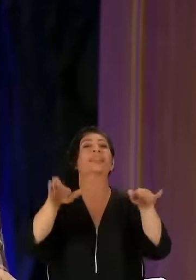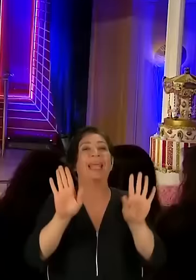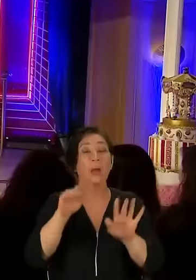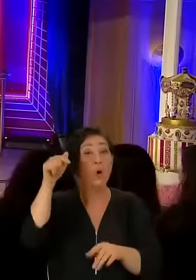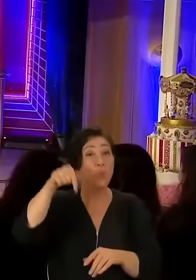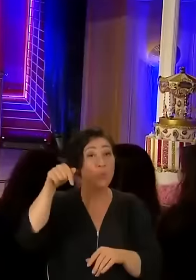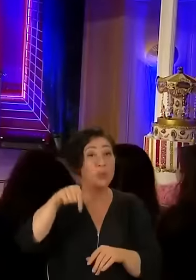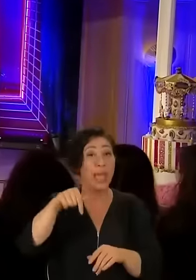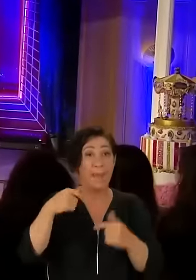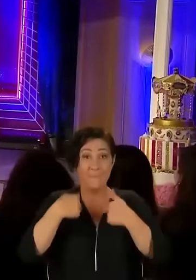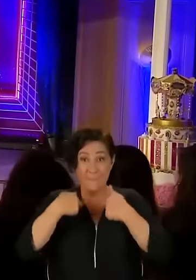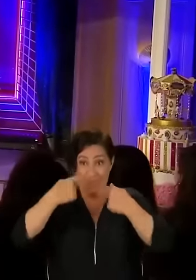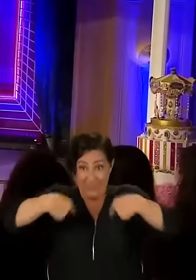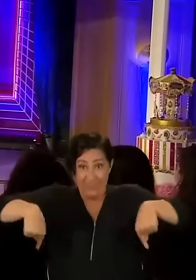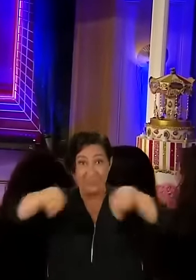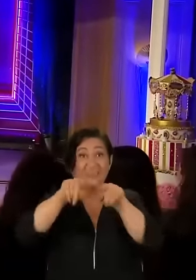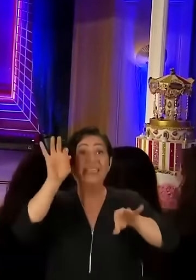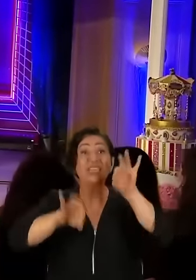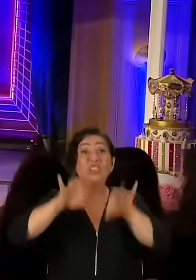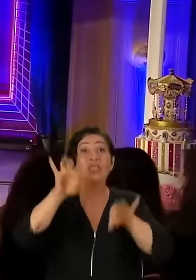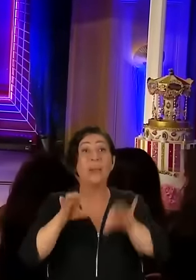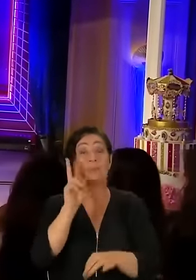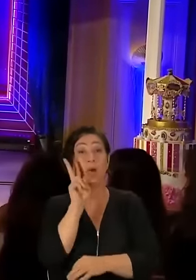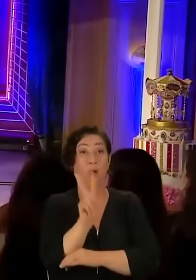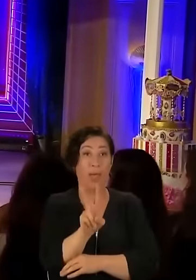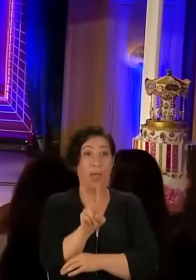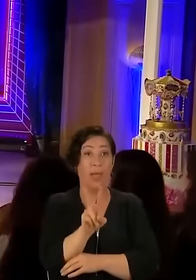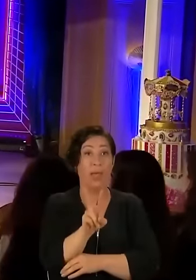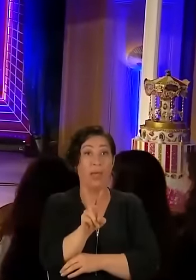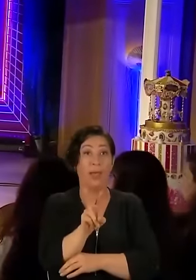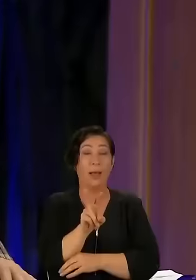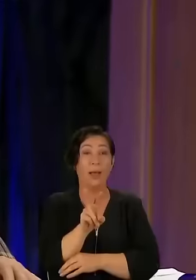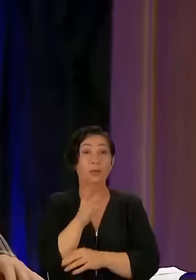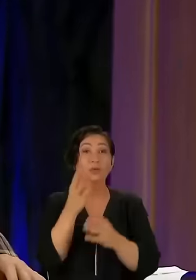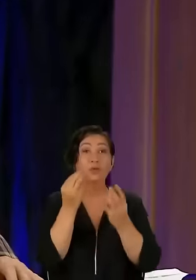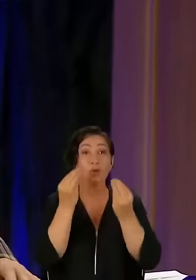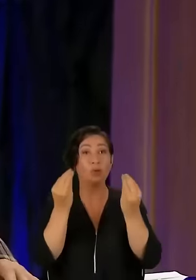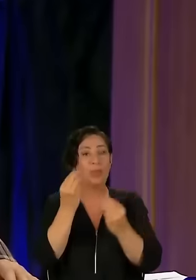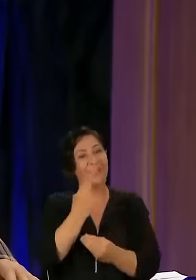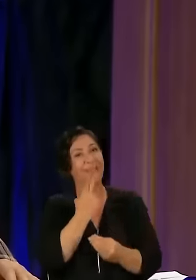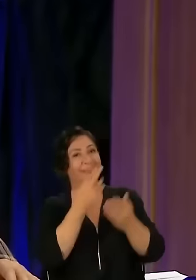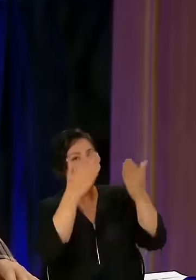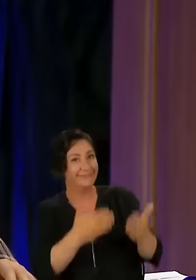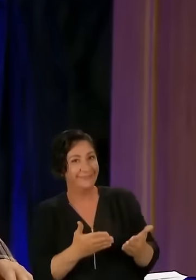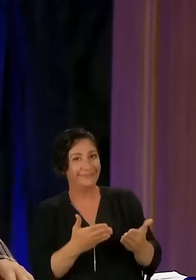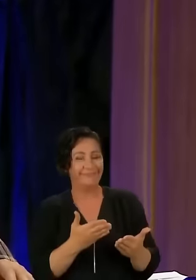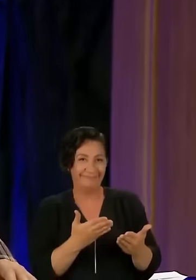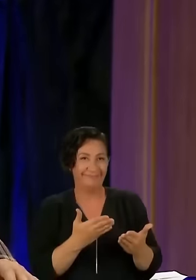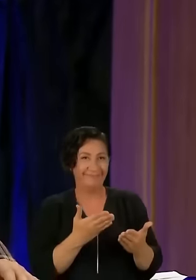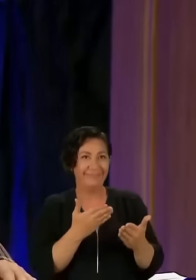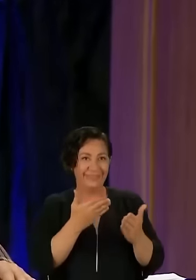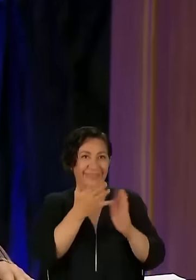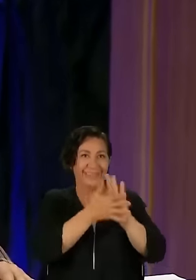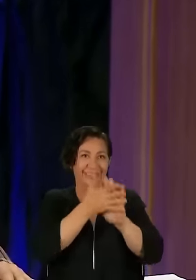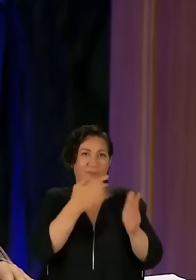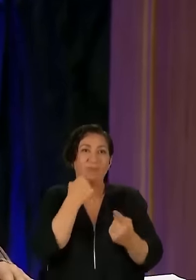Burada bizim incelememize göre çok güzel bir hanım bu